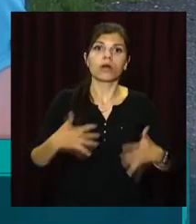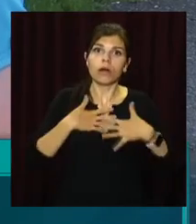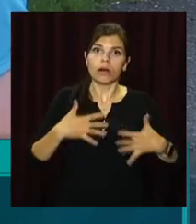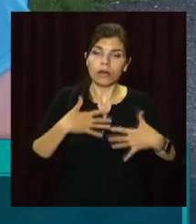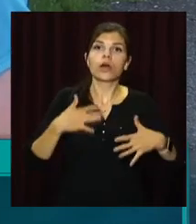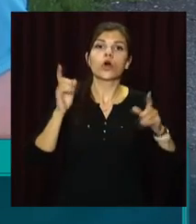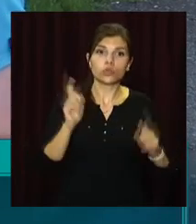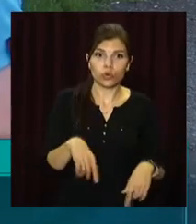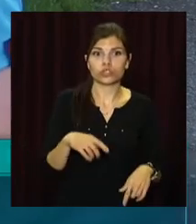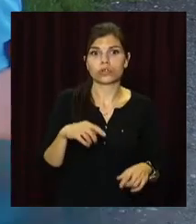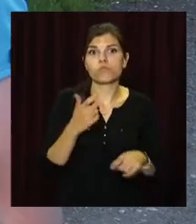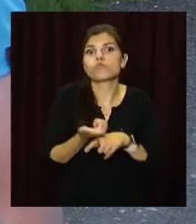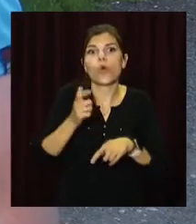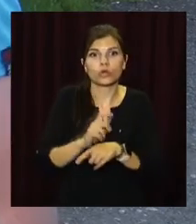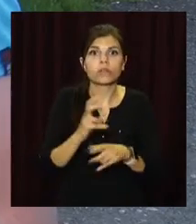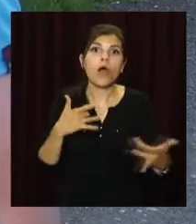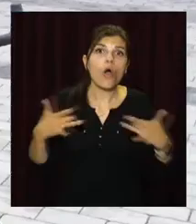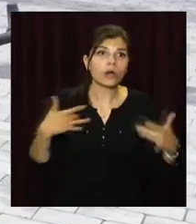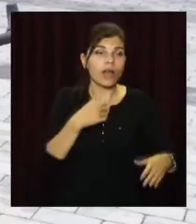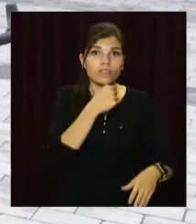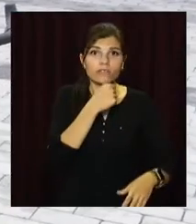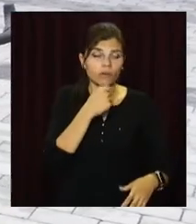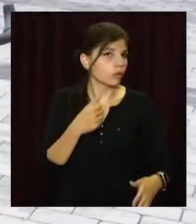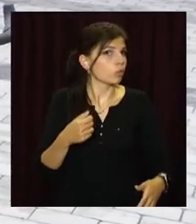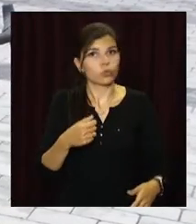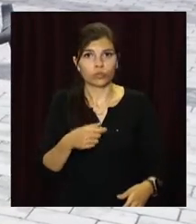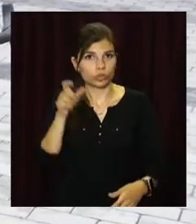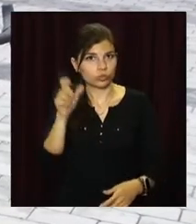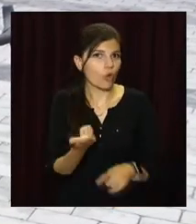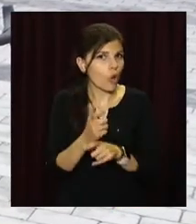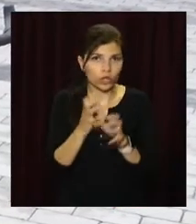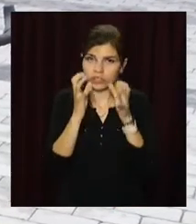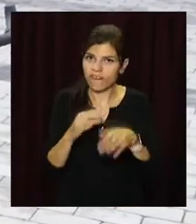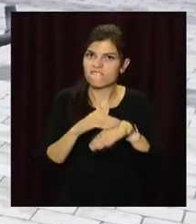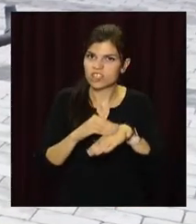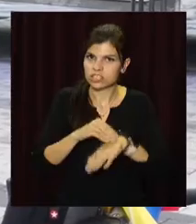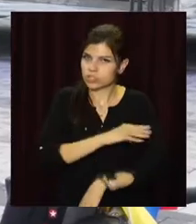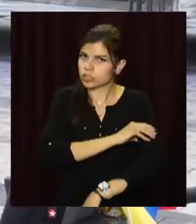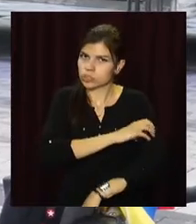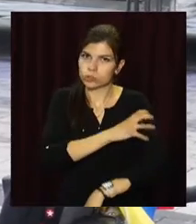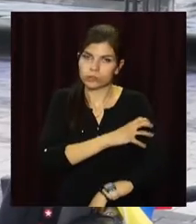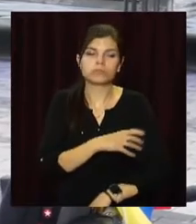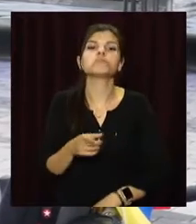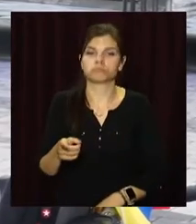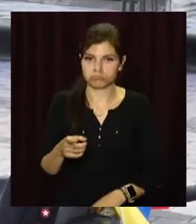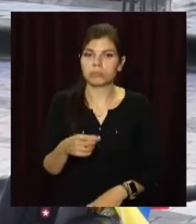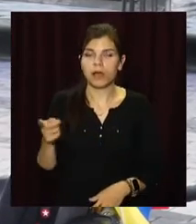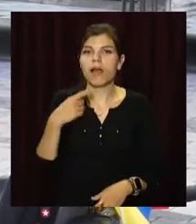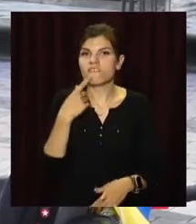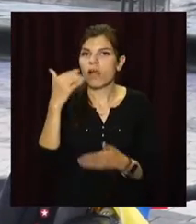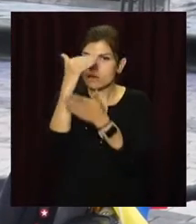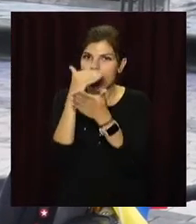концерті, це потрібно буде людиною серйозної фізичної сили. Їхати за графіком, каже Олег, найскладніше. Щоб встигнути на концерт,